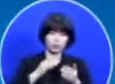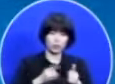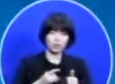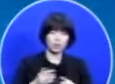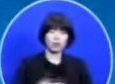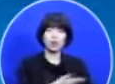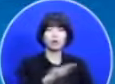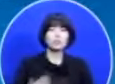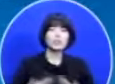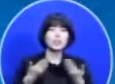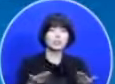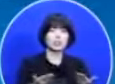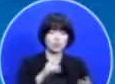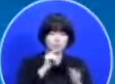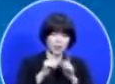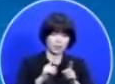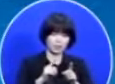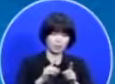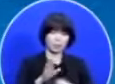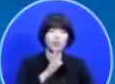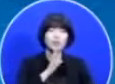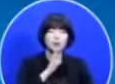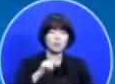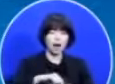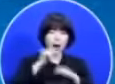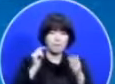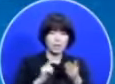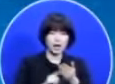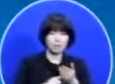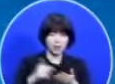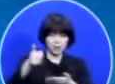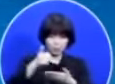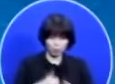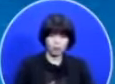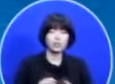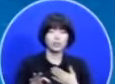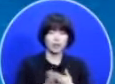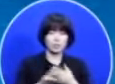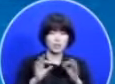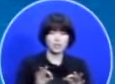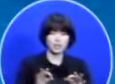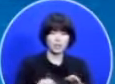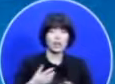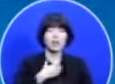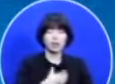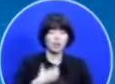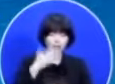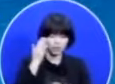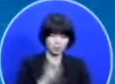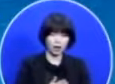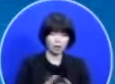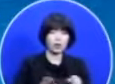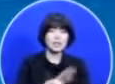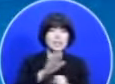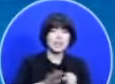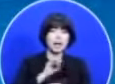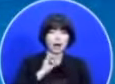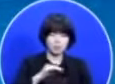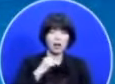주신 말씀입니다 정말 예수님을 마음에 영 접했다면 이제는 염려하지 말고 사랑만 하며